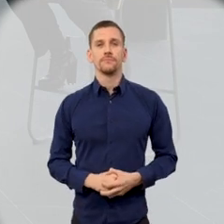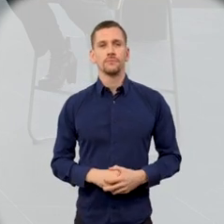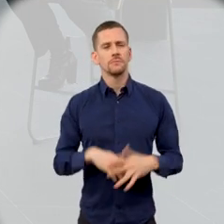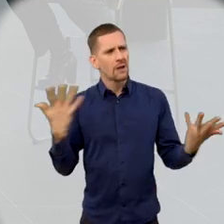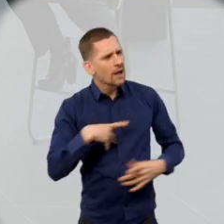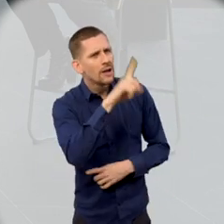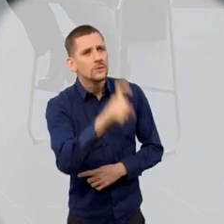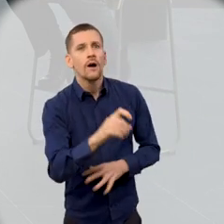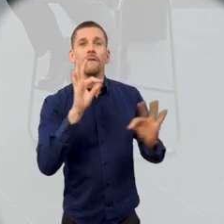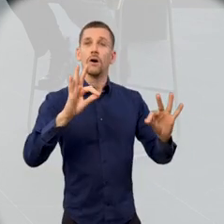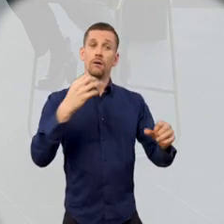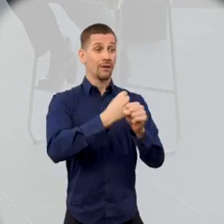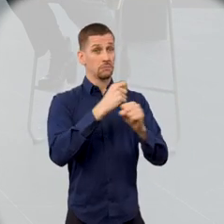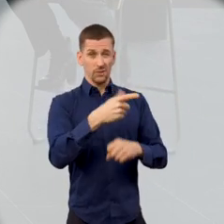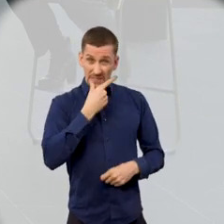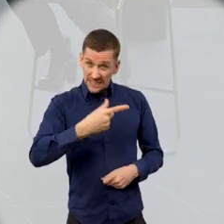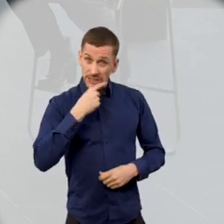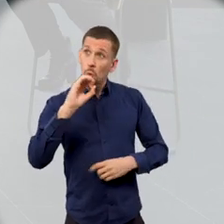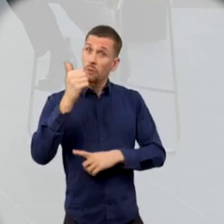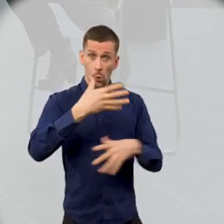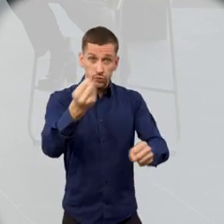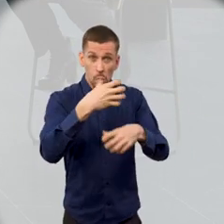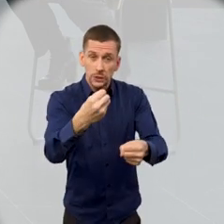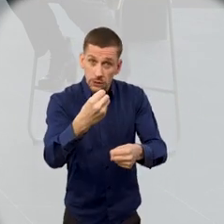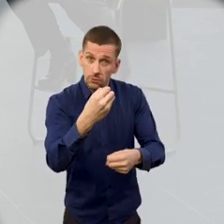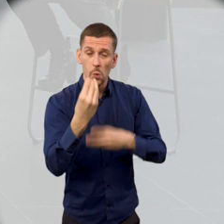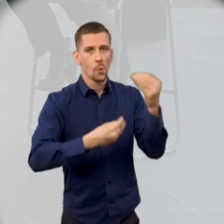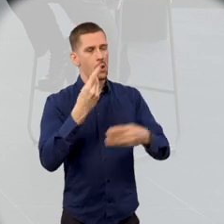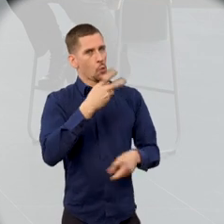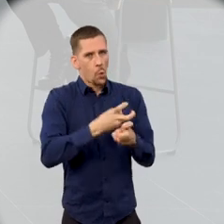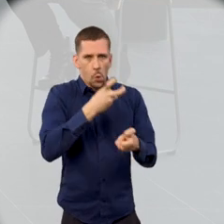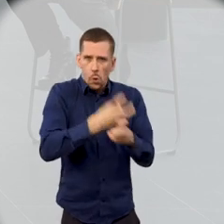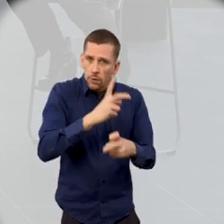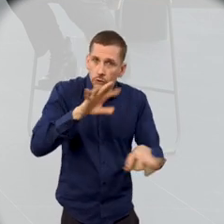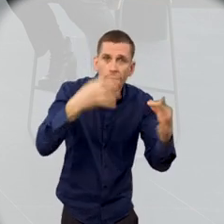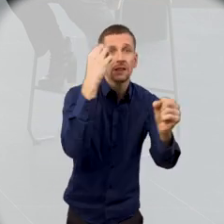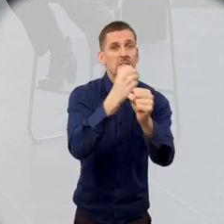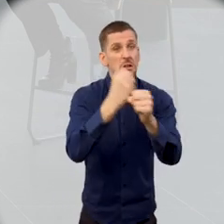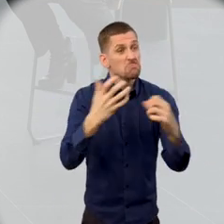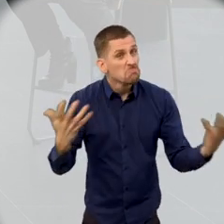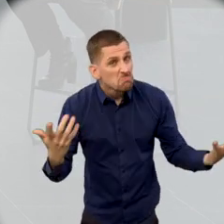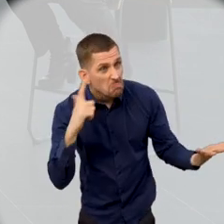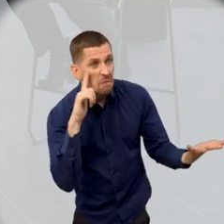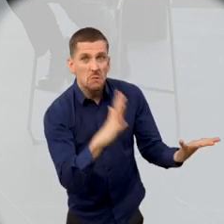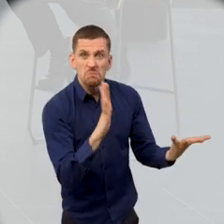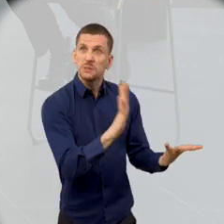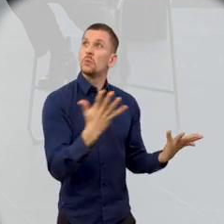embauche. Et justement, on débouche facilement sur une embauche. Vos étudiants galèrent à trouver du travail ou ça se fait relativement